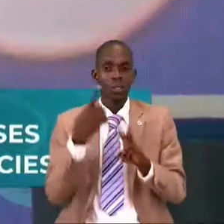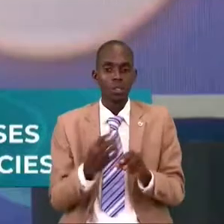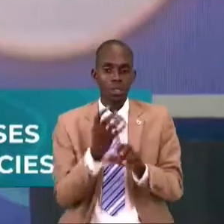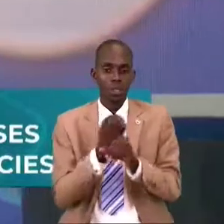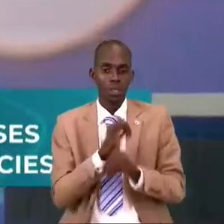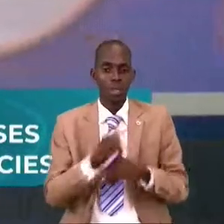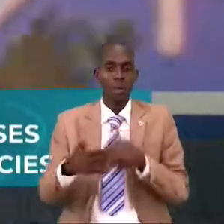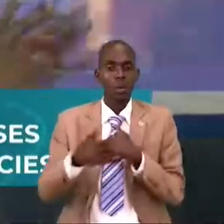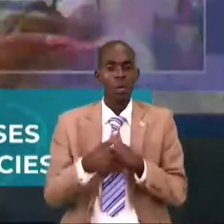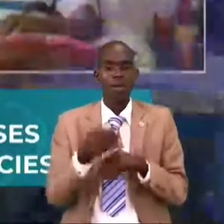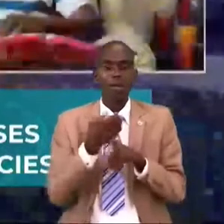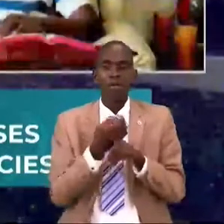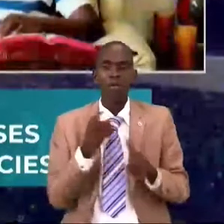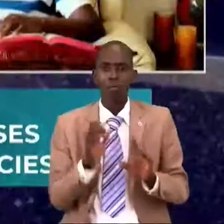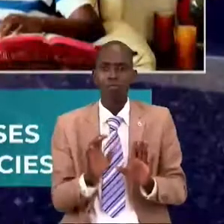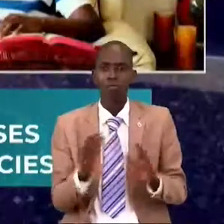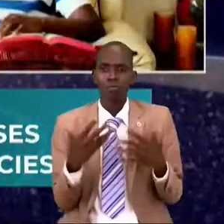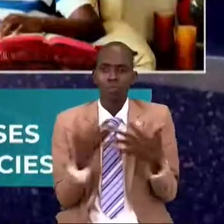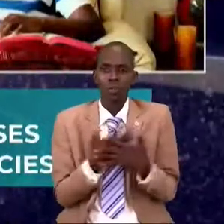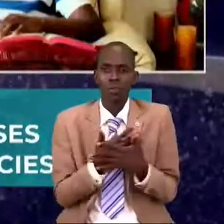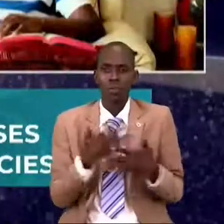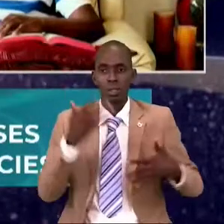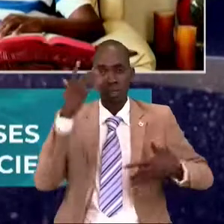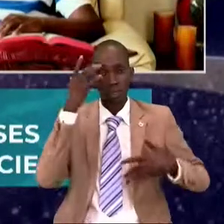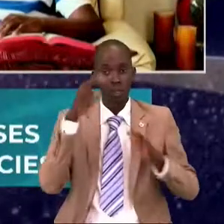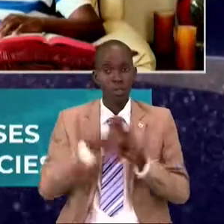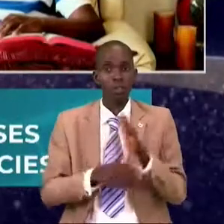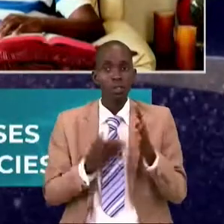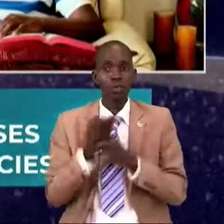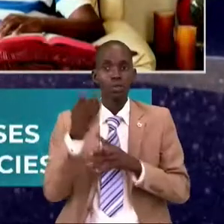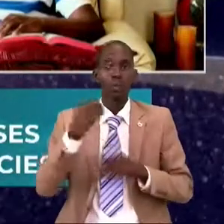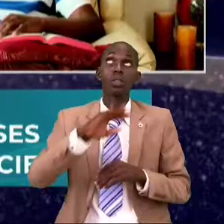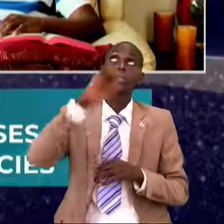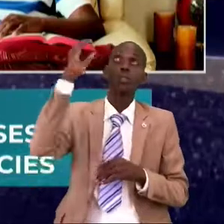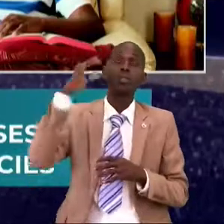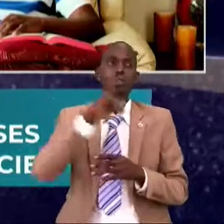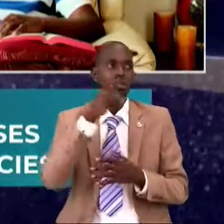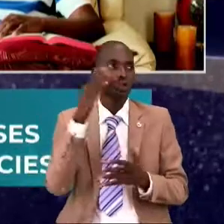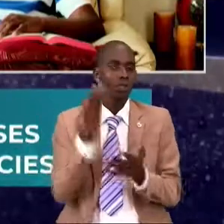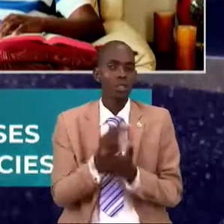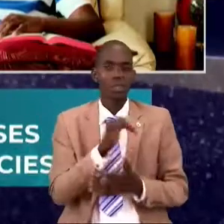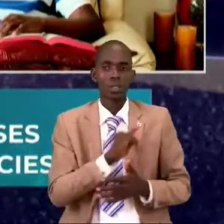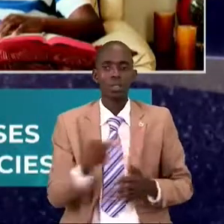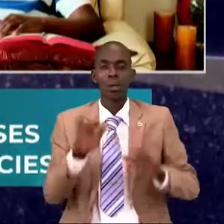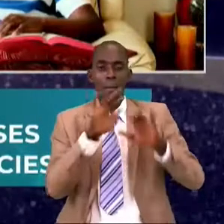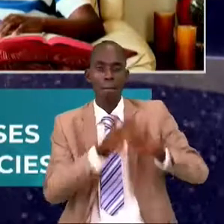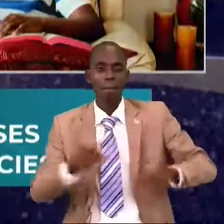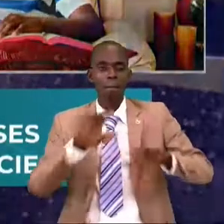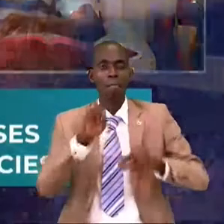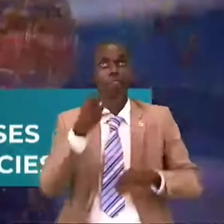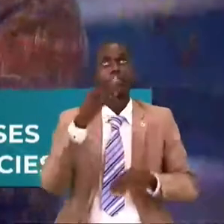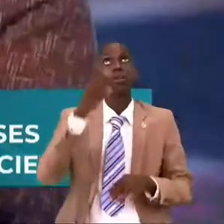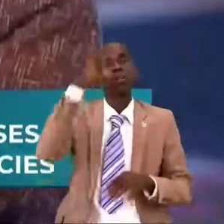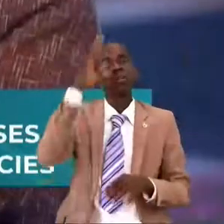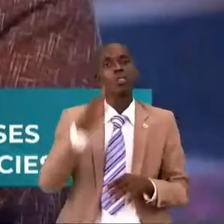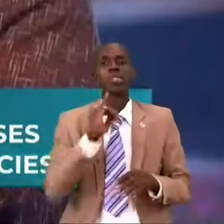gracieuses et incessantes de Dieu. C'est pas la miséricorde que nous sommes guéris, c'est pas la miséricorde